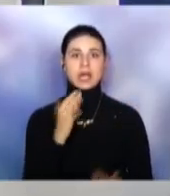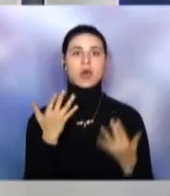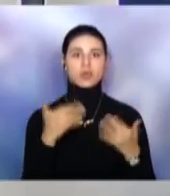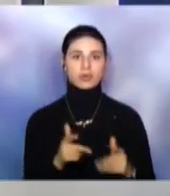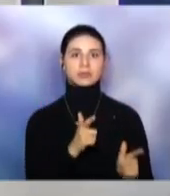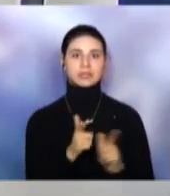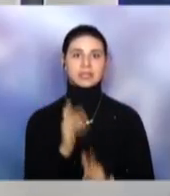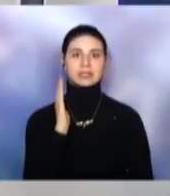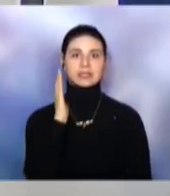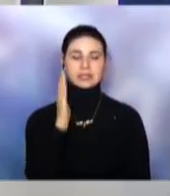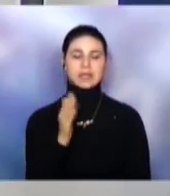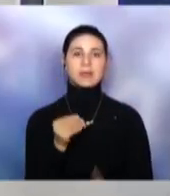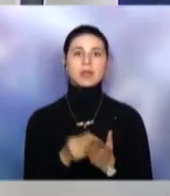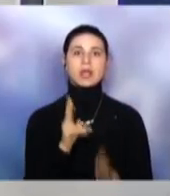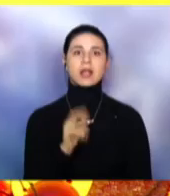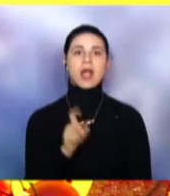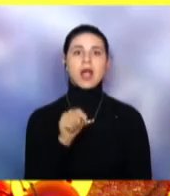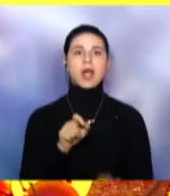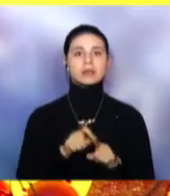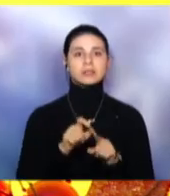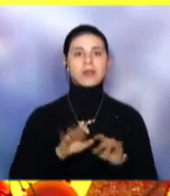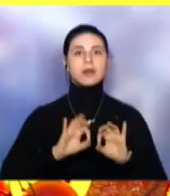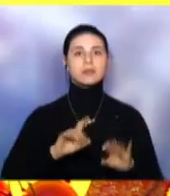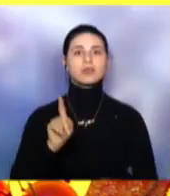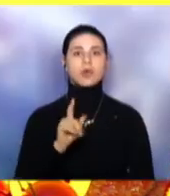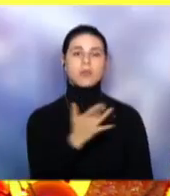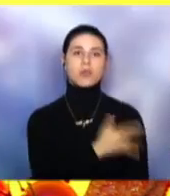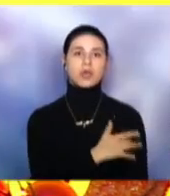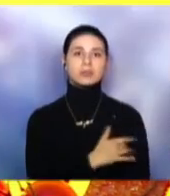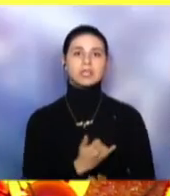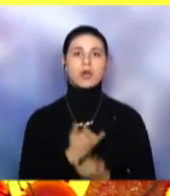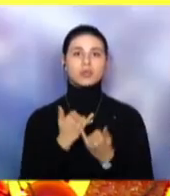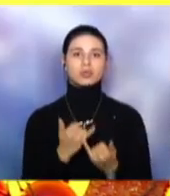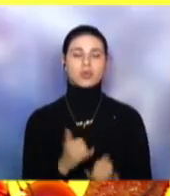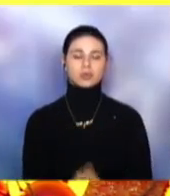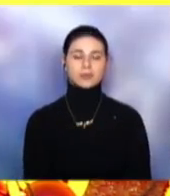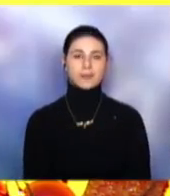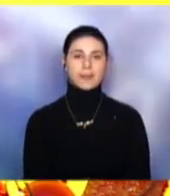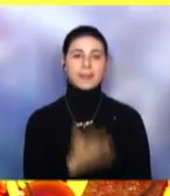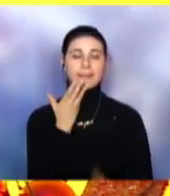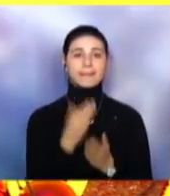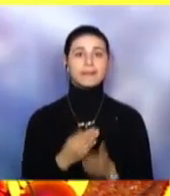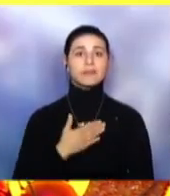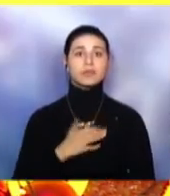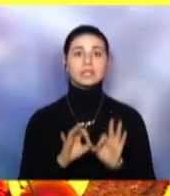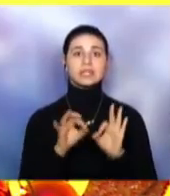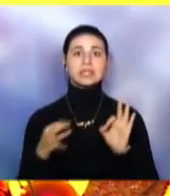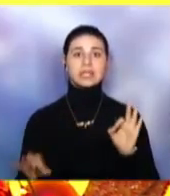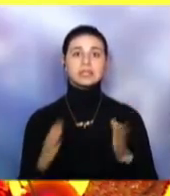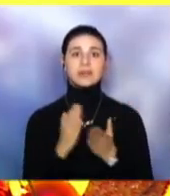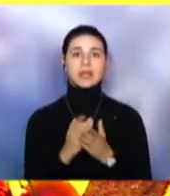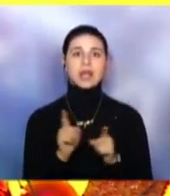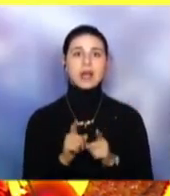იქნება ბატონი კახას რეკომენდაციის გათვალისწინებით, რომ მოგემსახუროთ. მით უფრო რომ ჩვენი ნაწლავი განსაზღვრავს ჩვენს